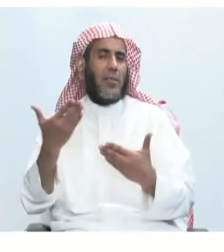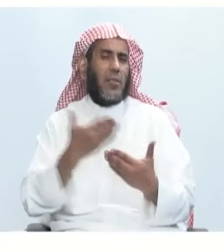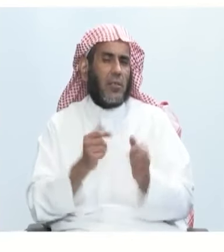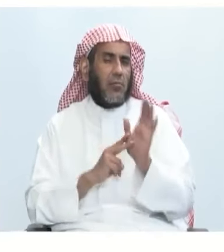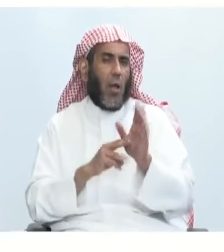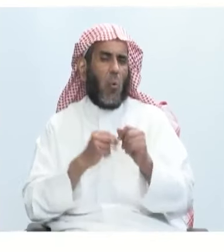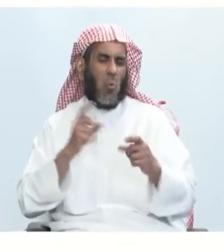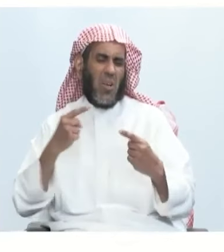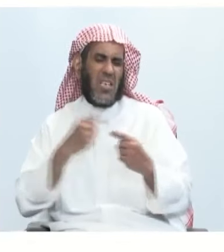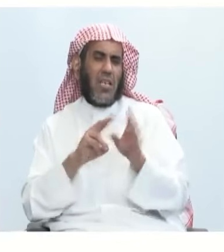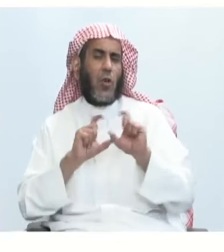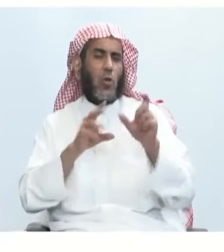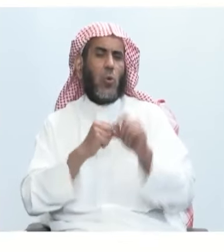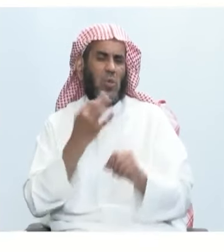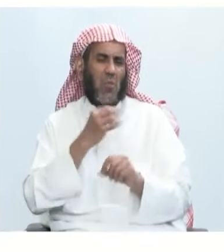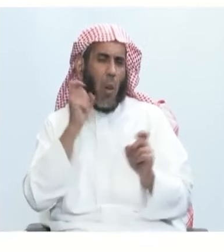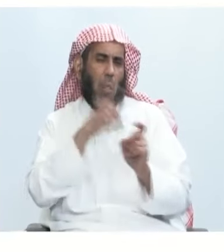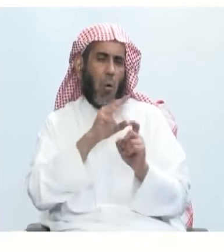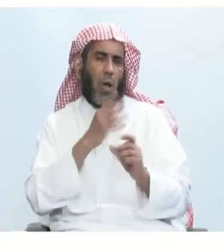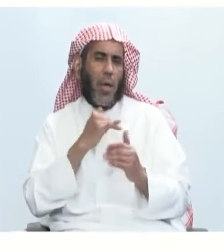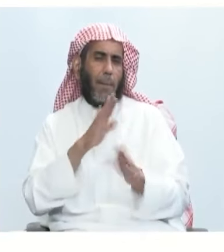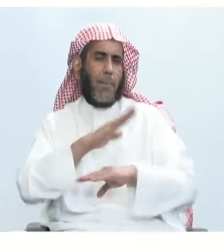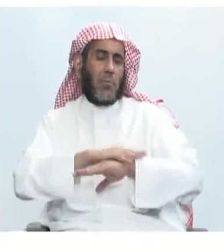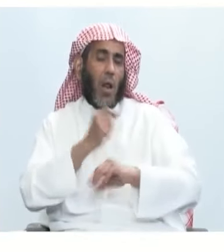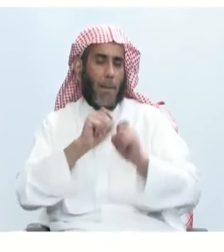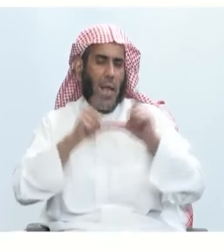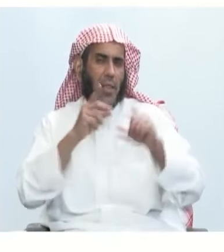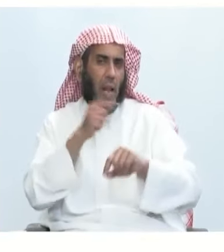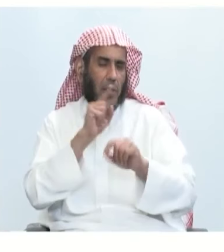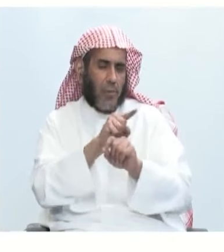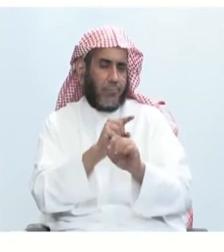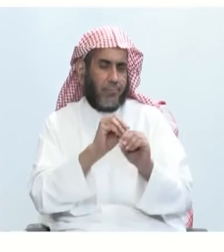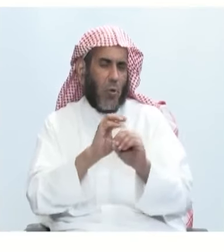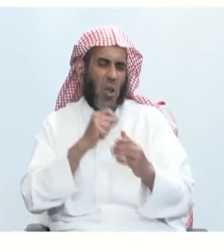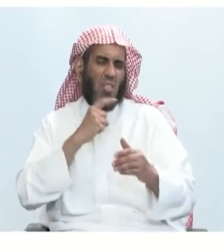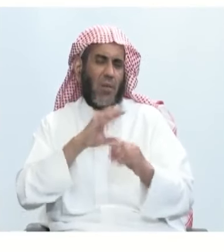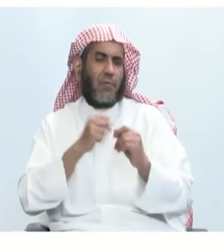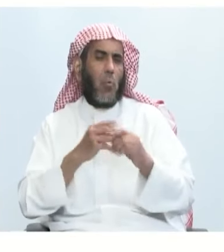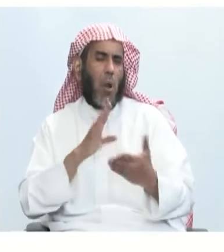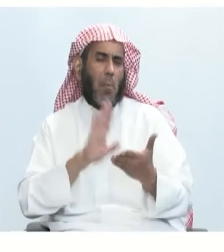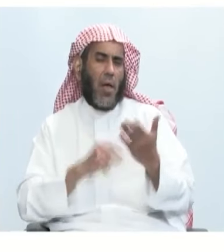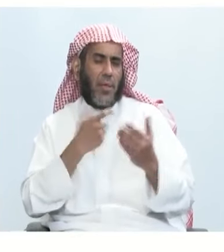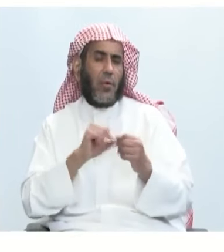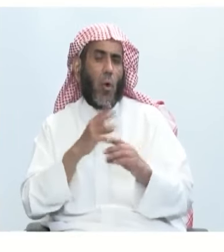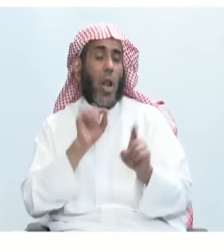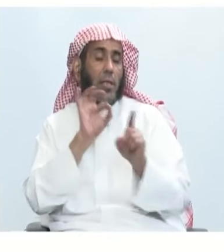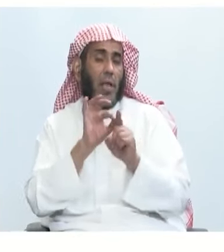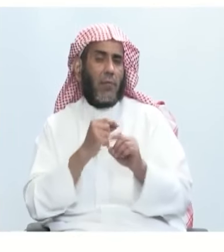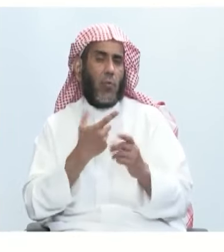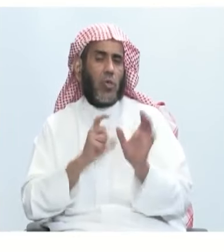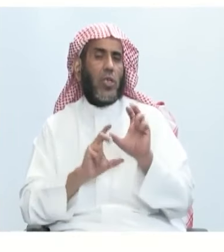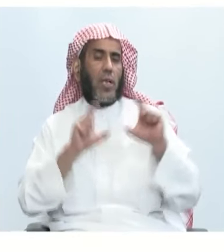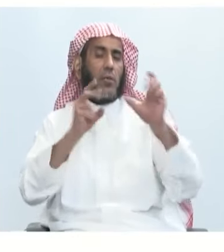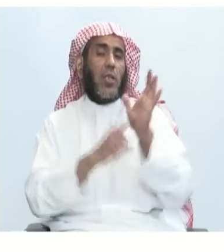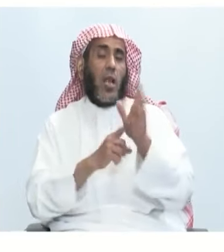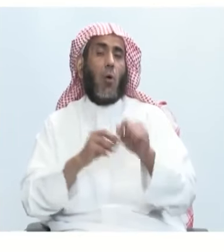الحجج مع الحذر من التسفيه واستخدام اللغه غير مهذبه عليك بيان اخطاء بيان اوجه الضعف وبيان المحاذير وبيان اهداف واستشهاد بادله